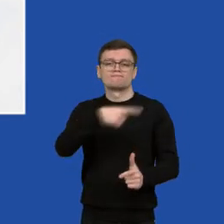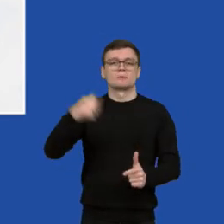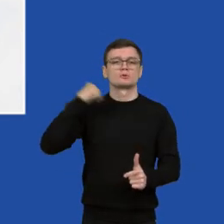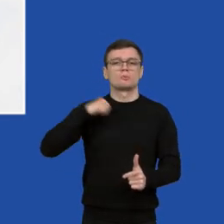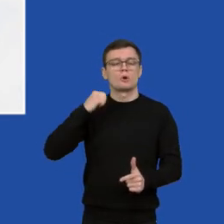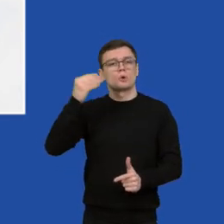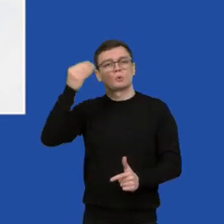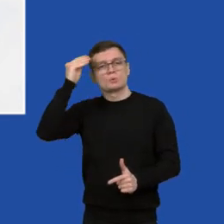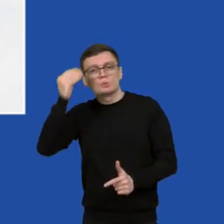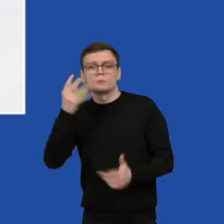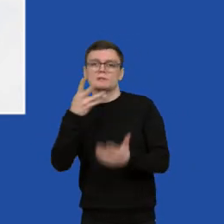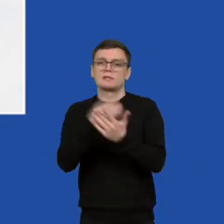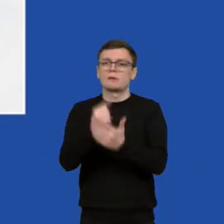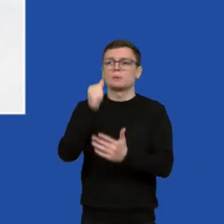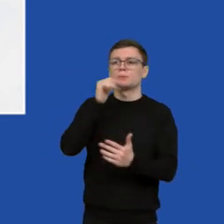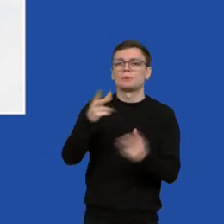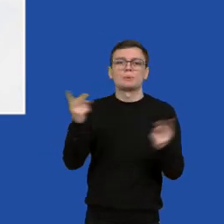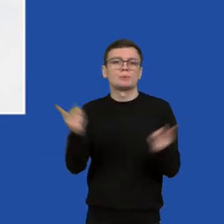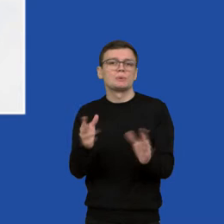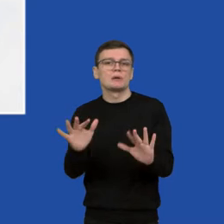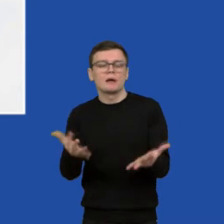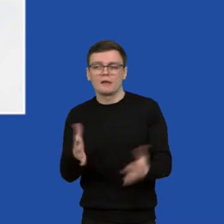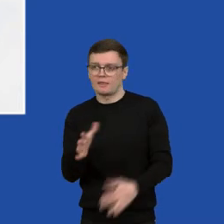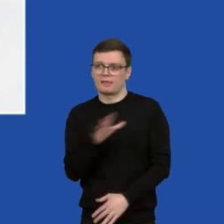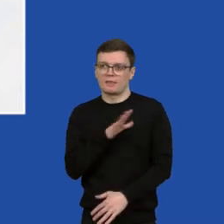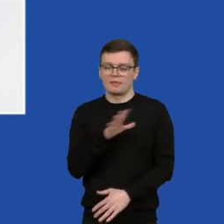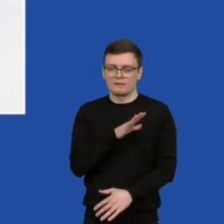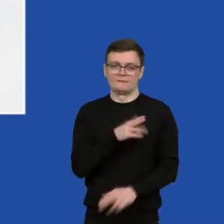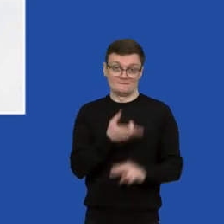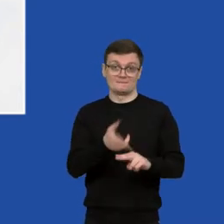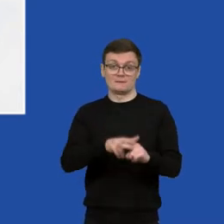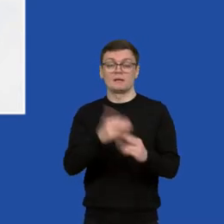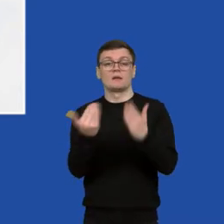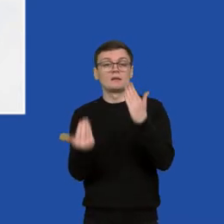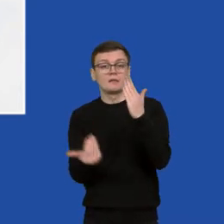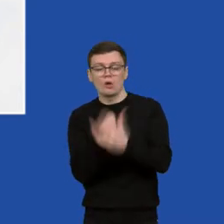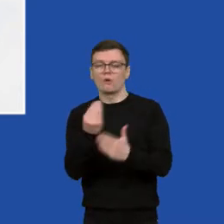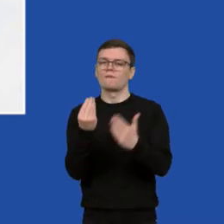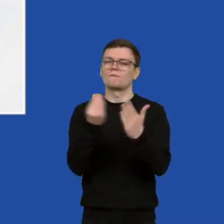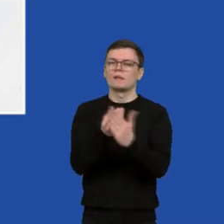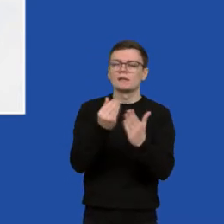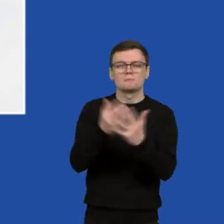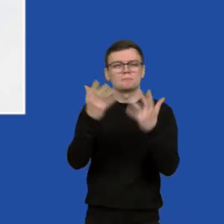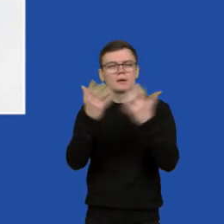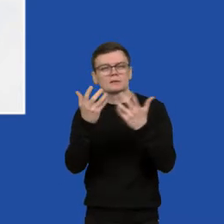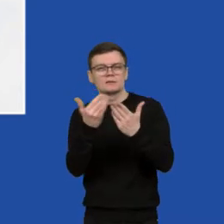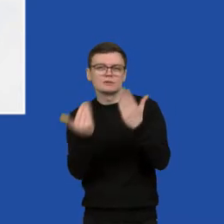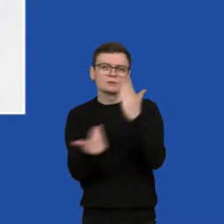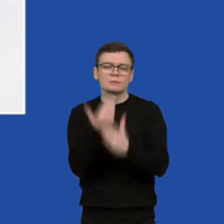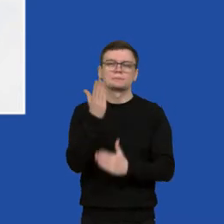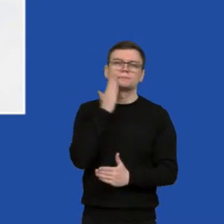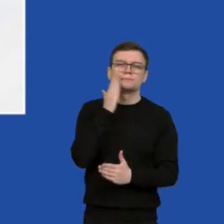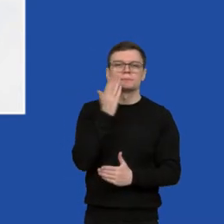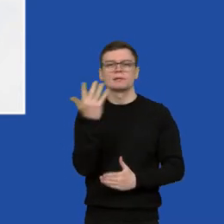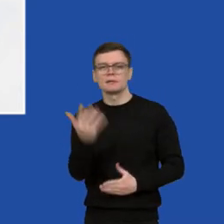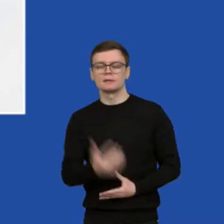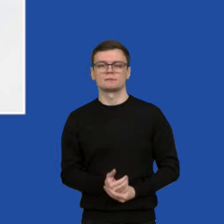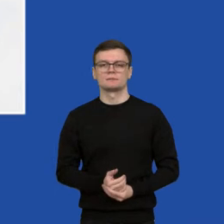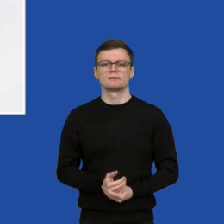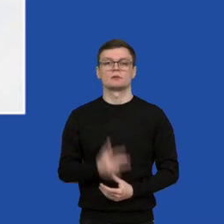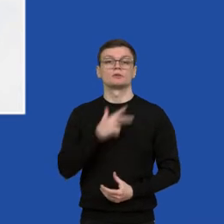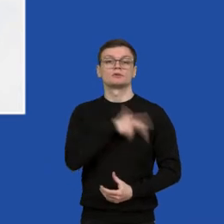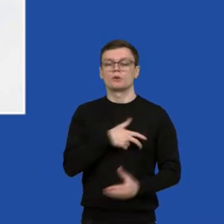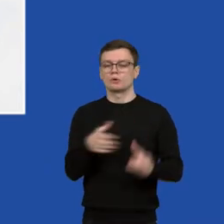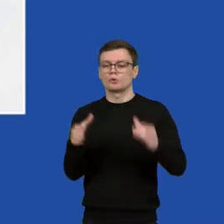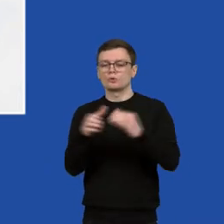pasirūpinti svarbiausiais kasdieniais poreikiais. Todėl atnaujinus finansinės prognozes, įvertinus kiekvienos tokios socialinės